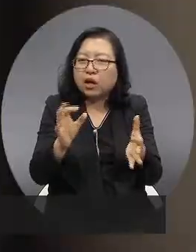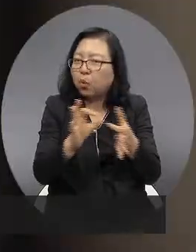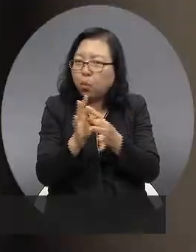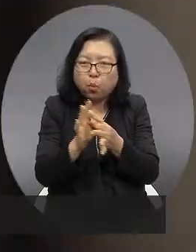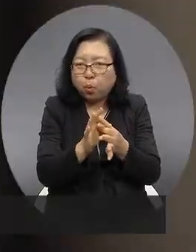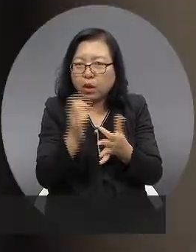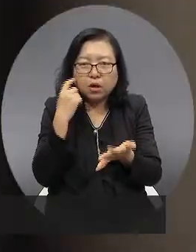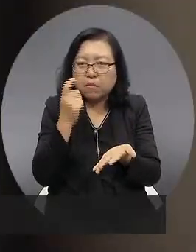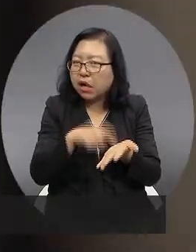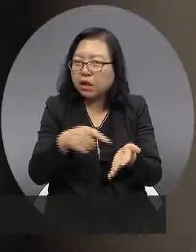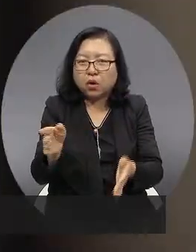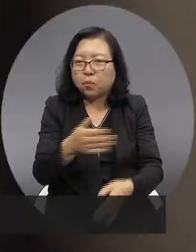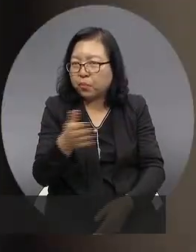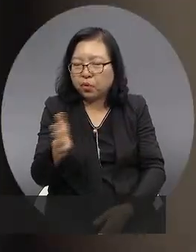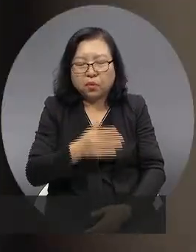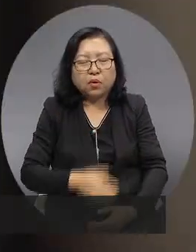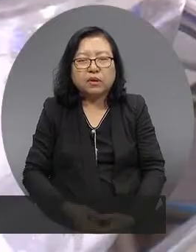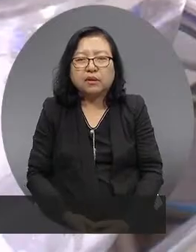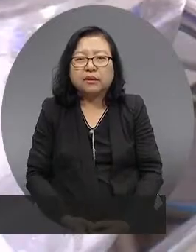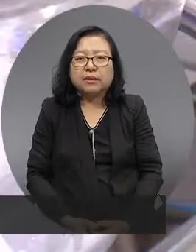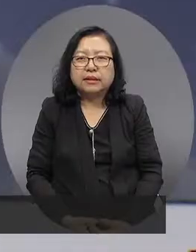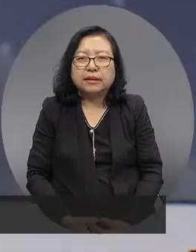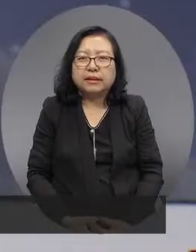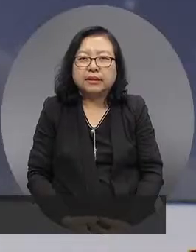것으로 알려졌습니다.